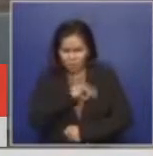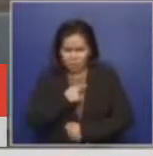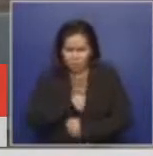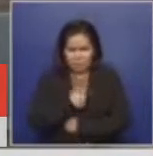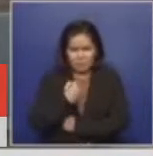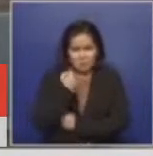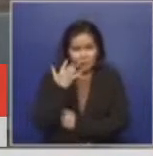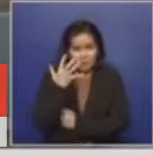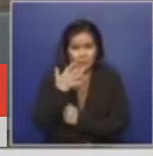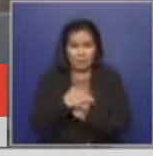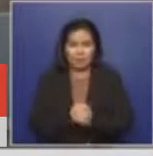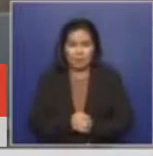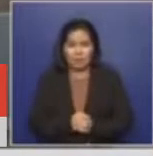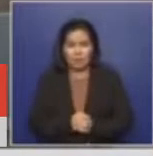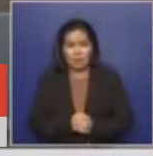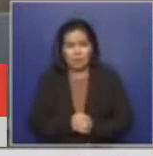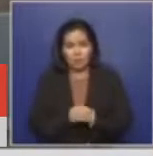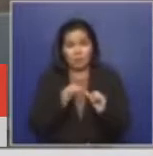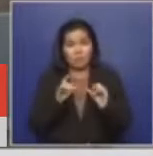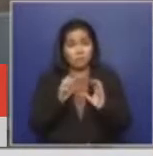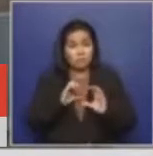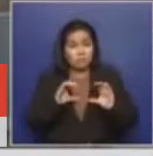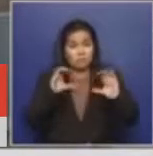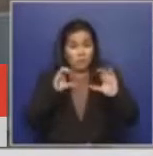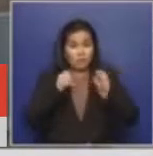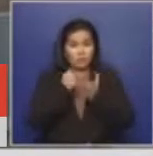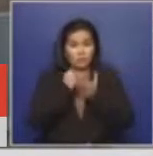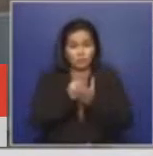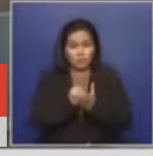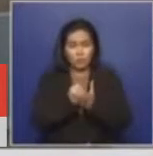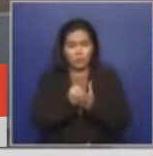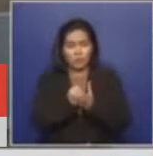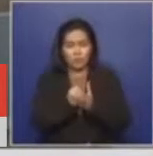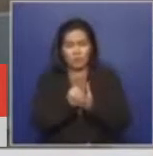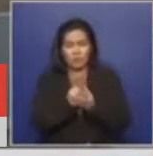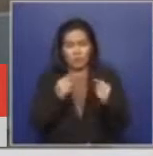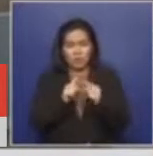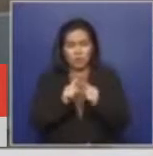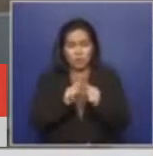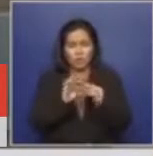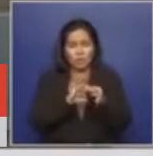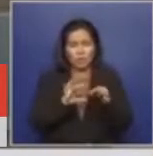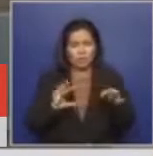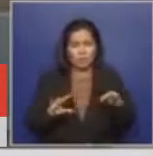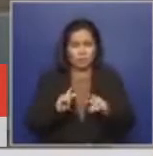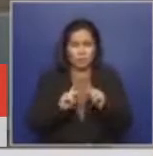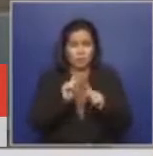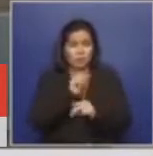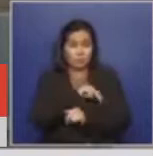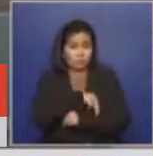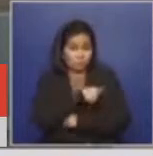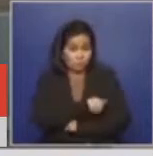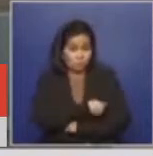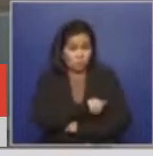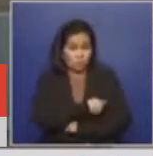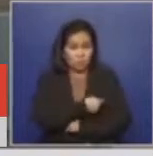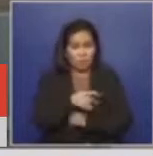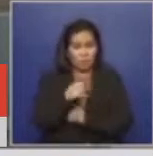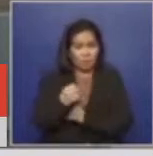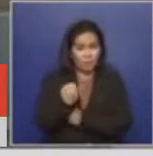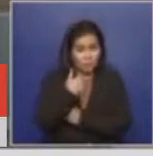ป็นสร้างความมั่นคงไม่ว่าเรื่องของโครงสร้างพื้นฐานด้านสาธารณสุขแล้วก็ความมั่นคงด้านวัคซีนนะ